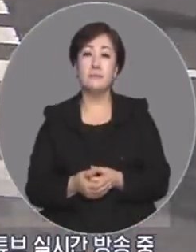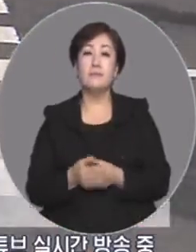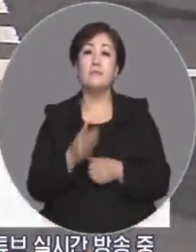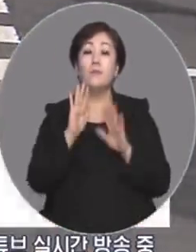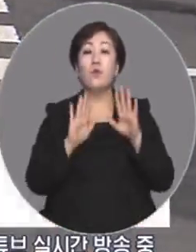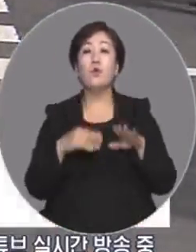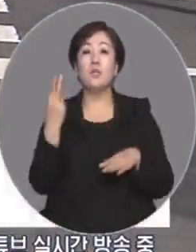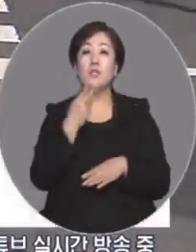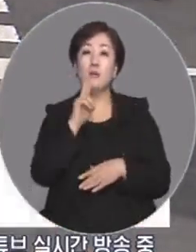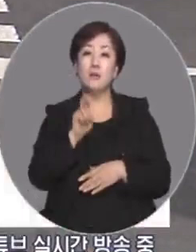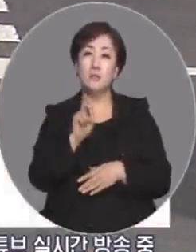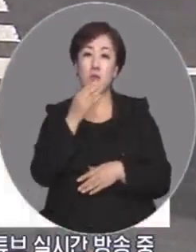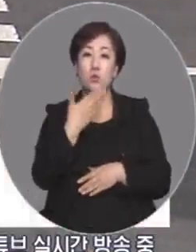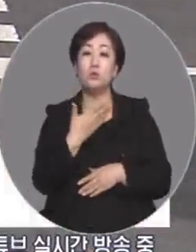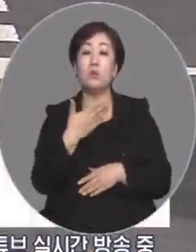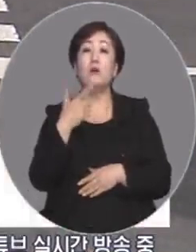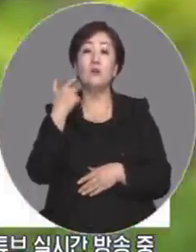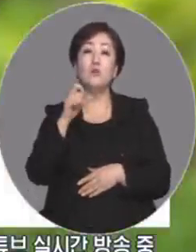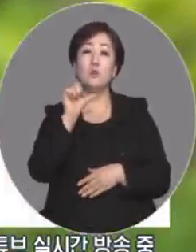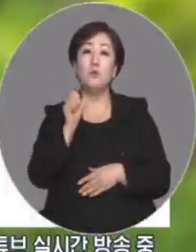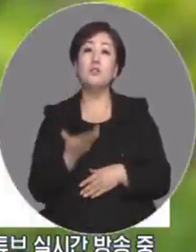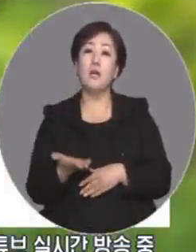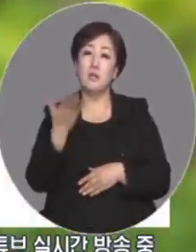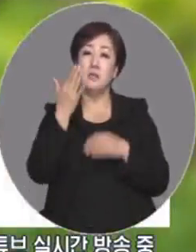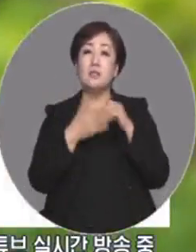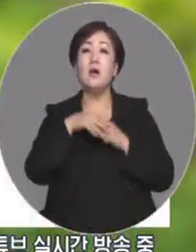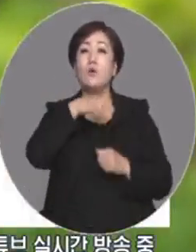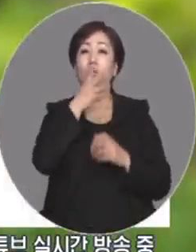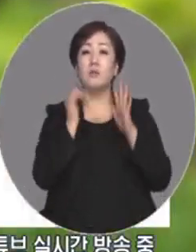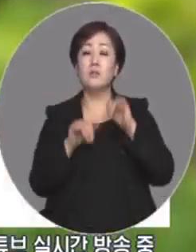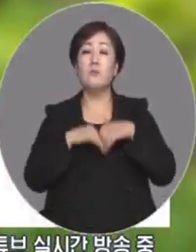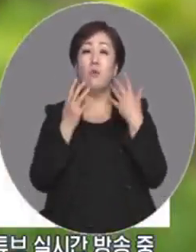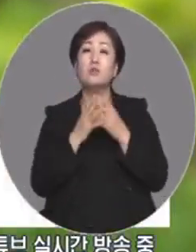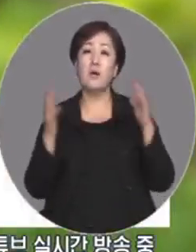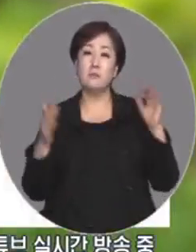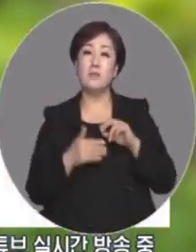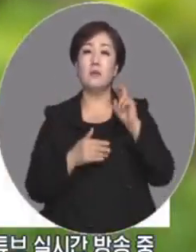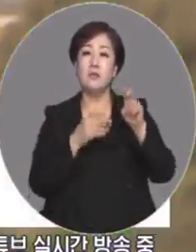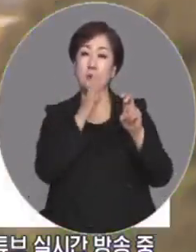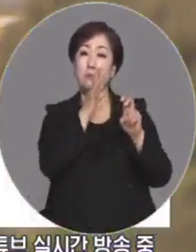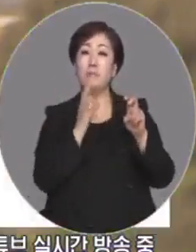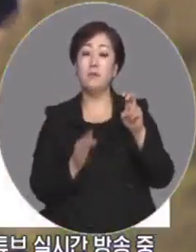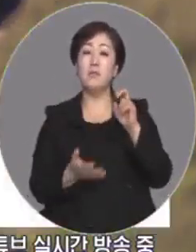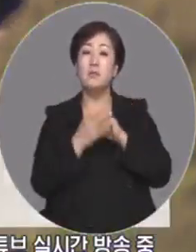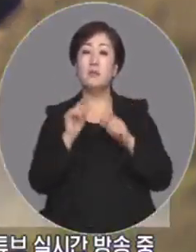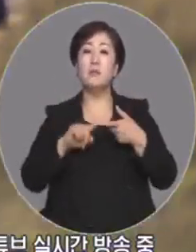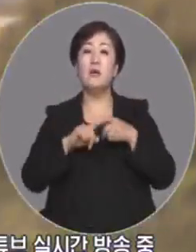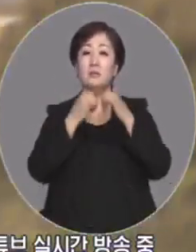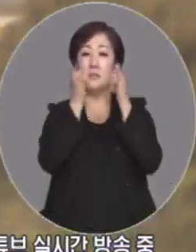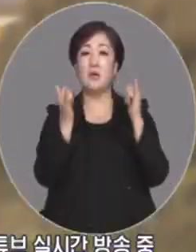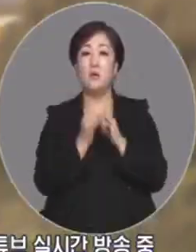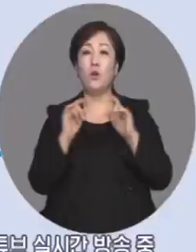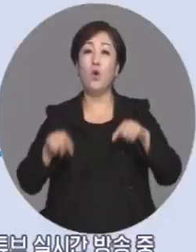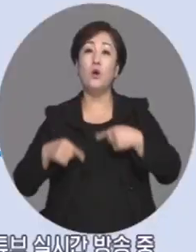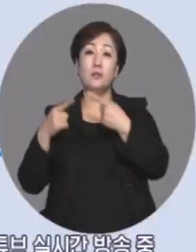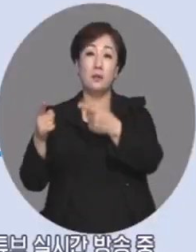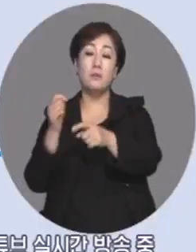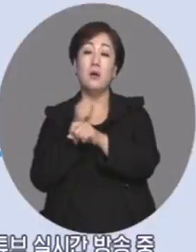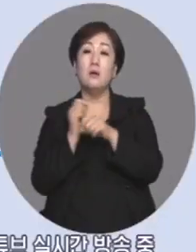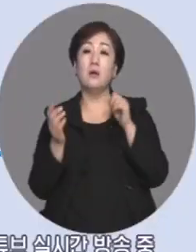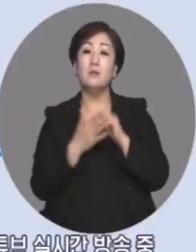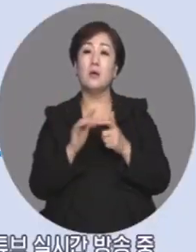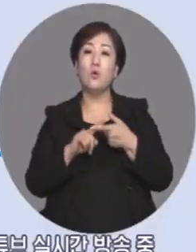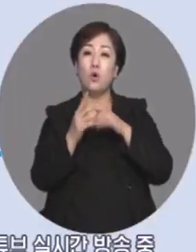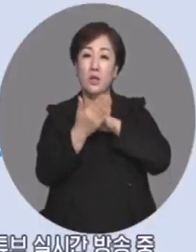울산은 오는 2029년 65세 이상 고령 인구가 전체 20% 이상인 초고령 사회로 진입합니다.